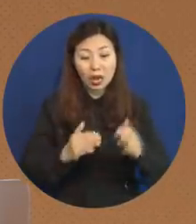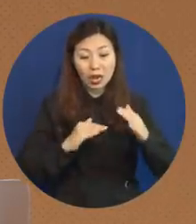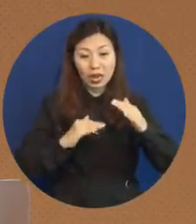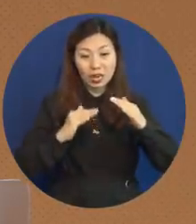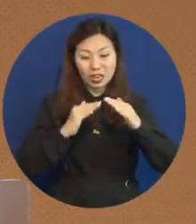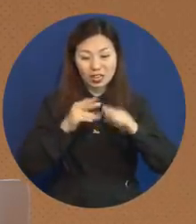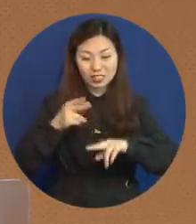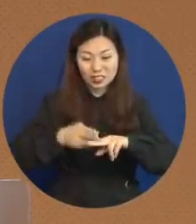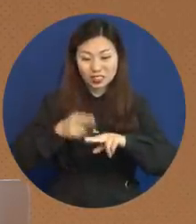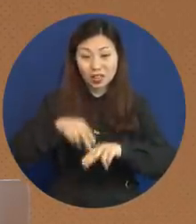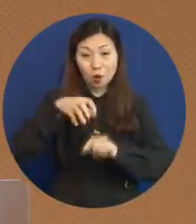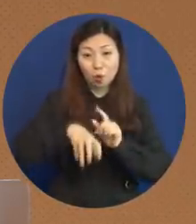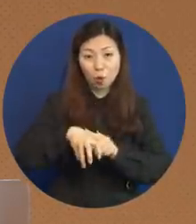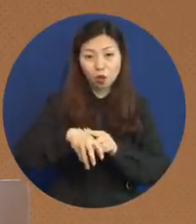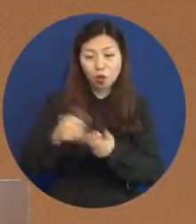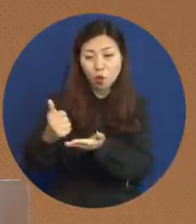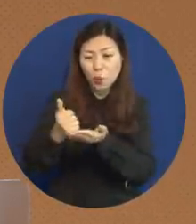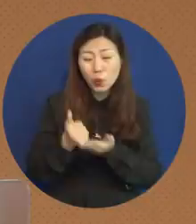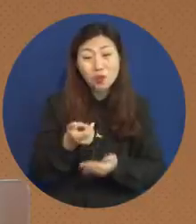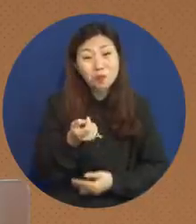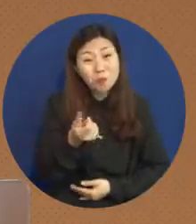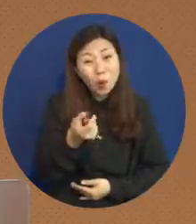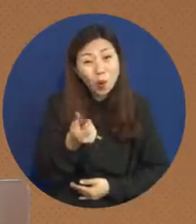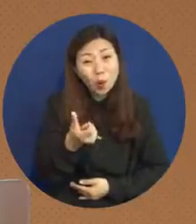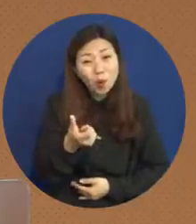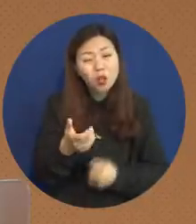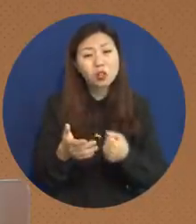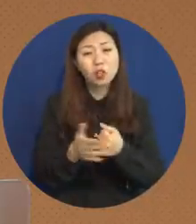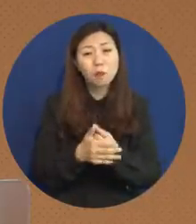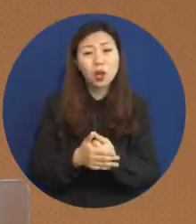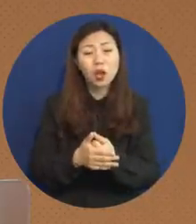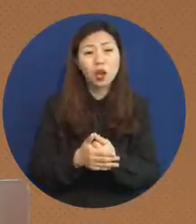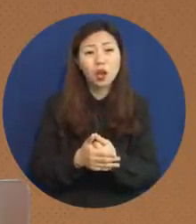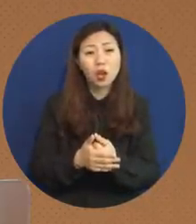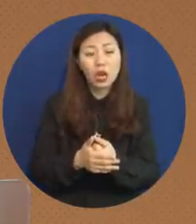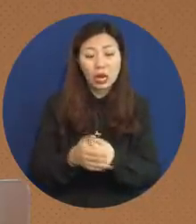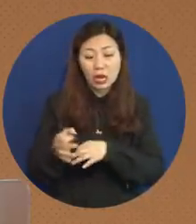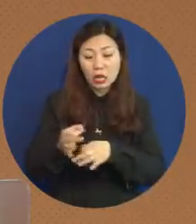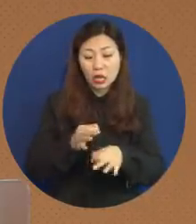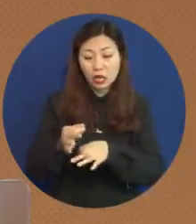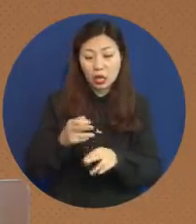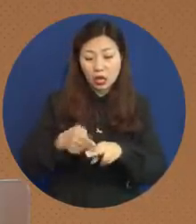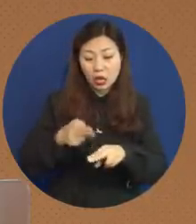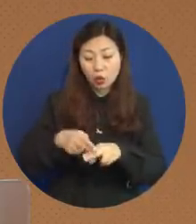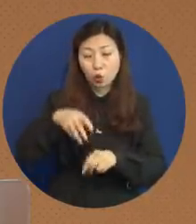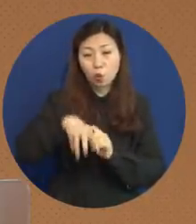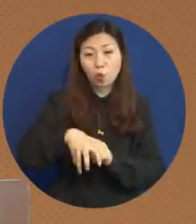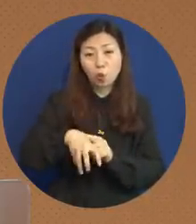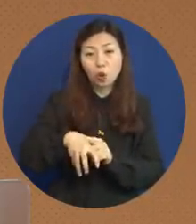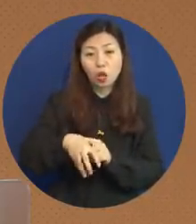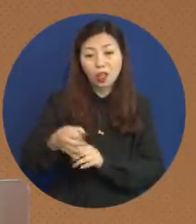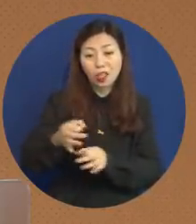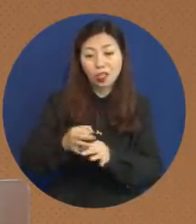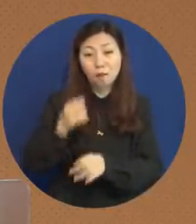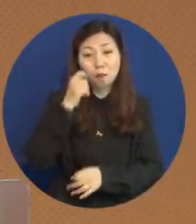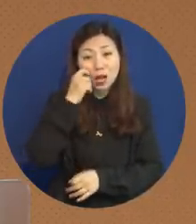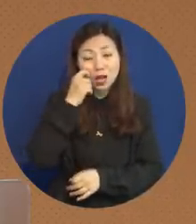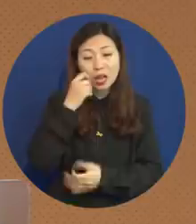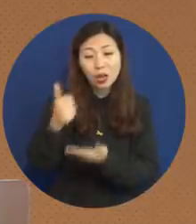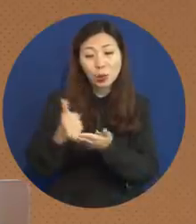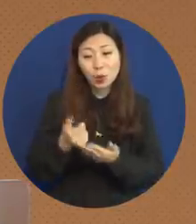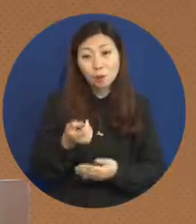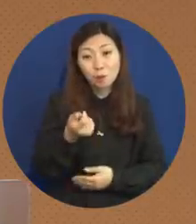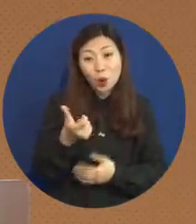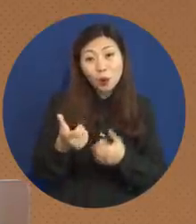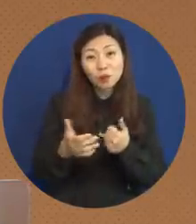뭘 하든 손님이 적잖아, 그죠? 손님 적으니 그 가게도 안 되겠죠. 그럼 손님 적으니까 뭐 음식이든 뭐든